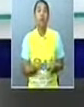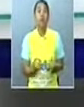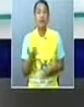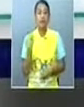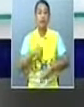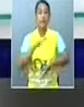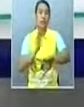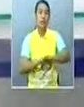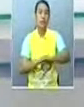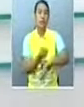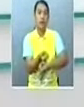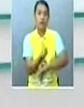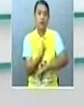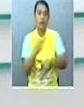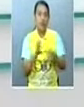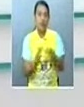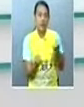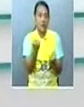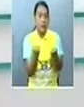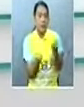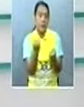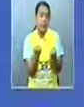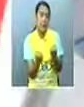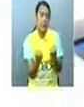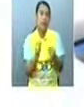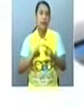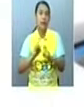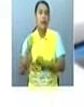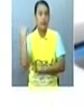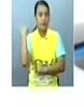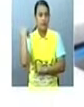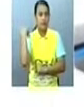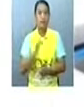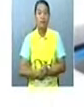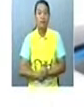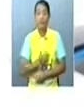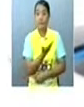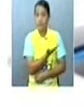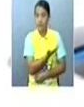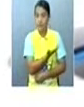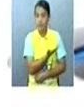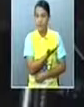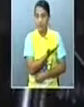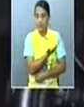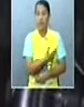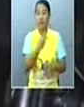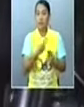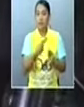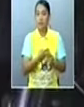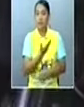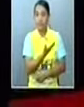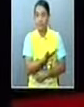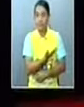ลาที่เราขับรถเผาผ่านพลังงานมากเกินไปที่เห็นอยู่นี้มีชื่อว่าเจ้าโกฟาค่ะสาม